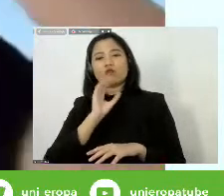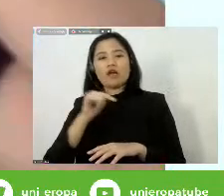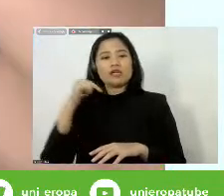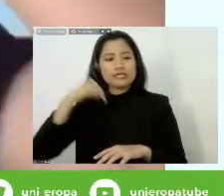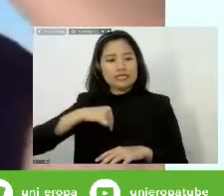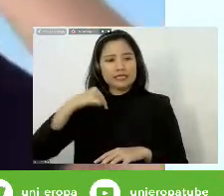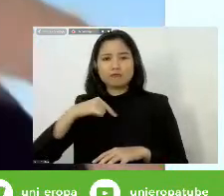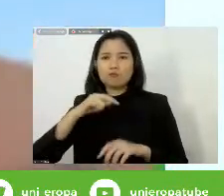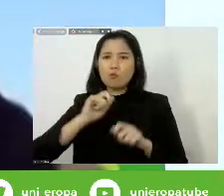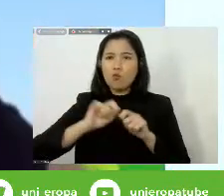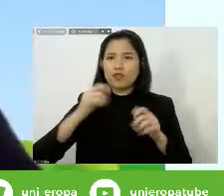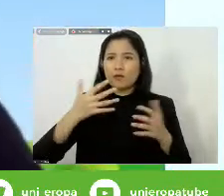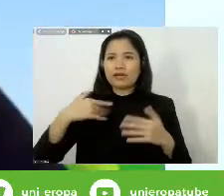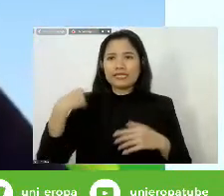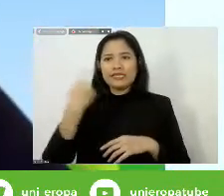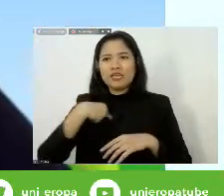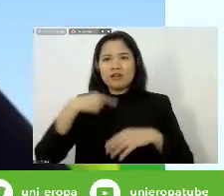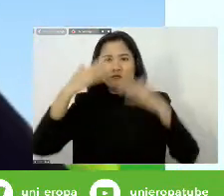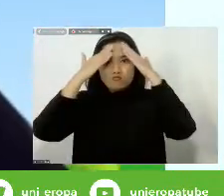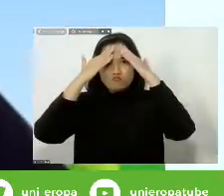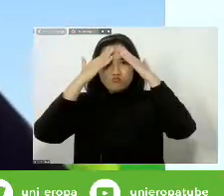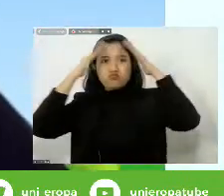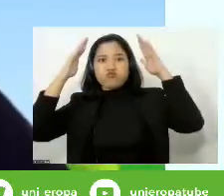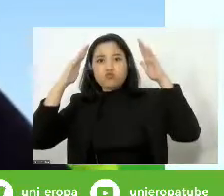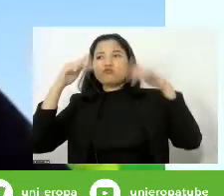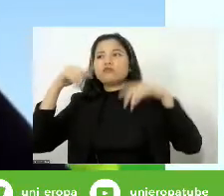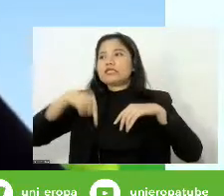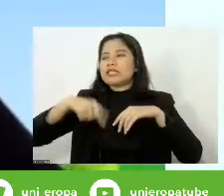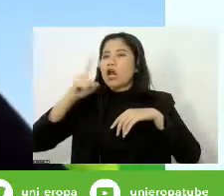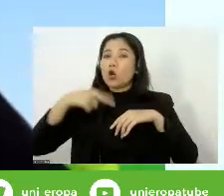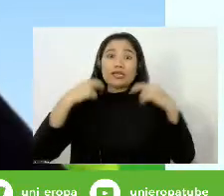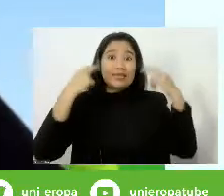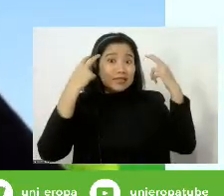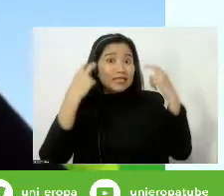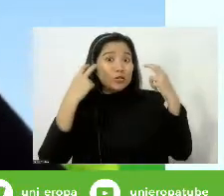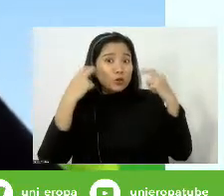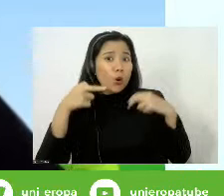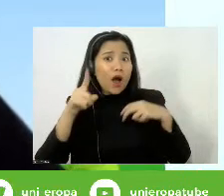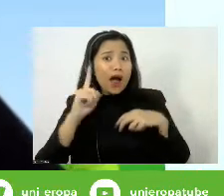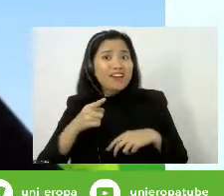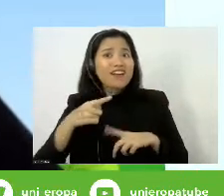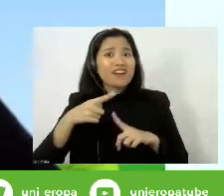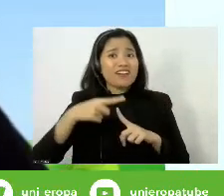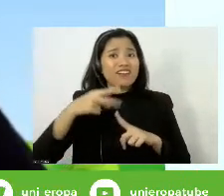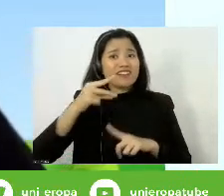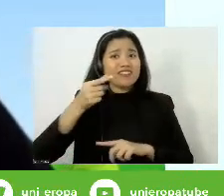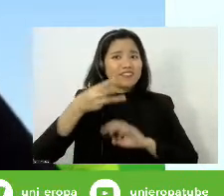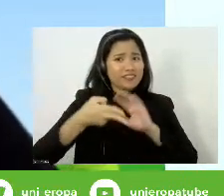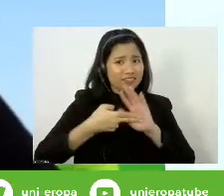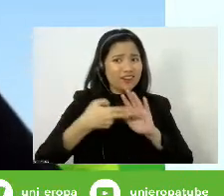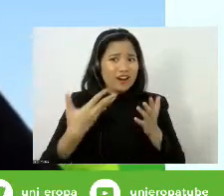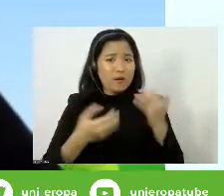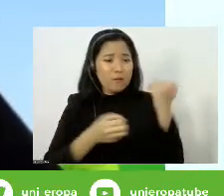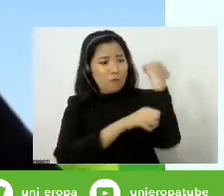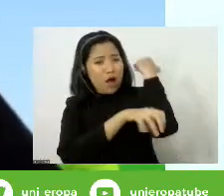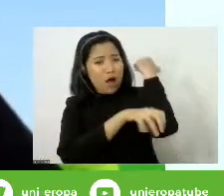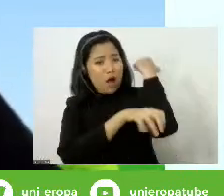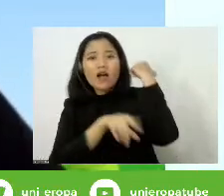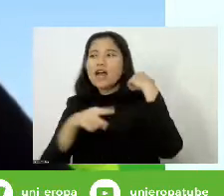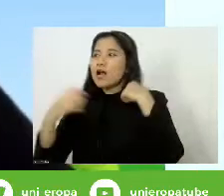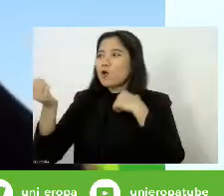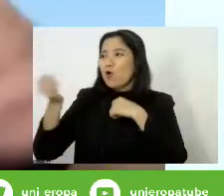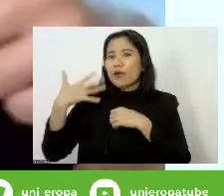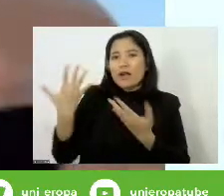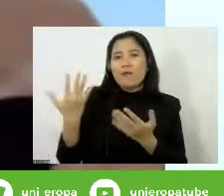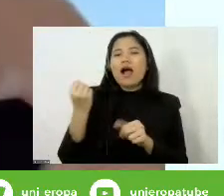terbuka lagi dan ada Insert menarik kalau ternyata ditiktok udah melihat tren Mangrove nih ya oke by gemayel komennya